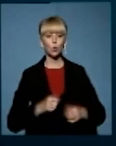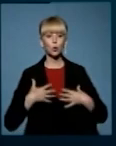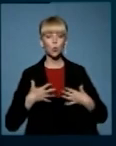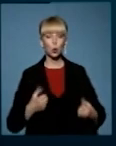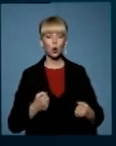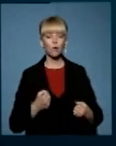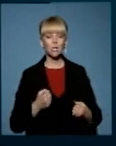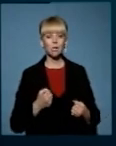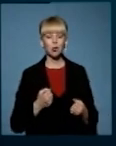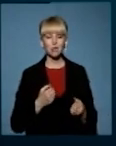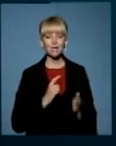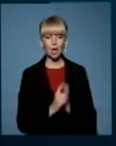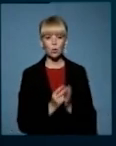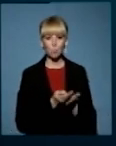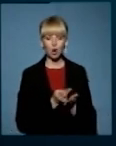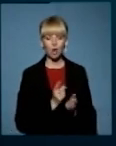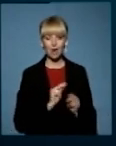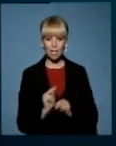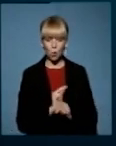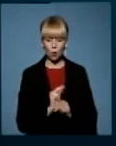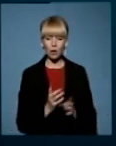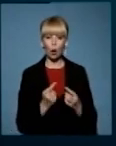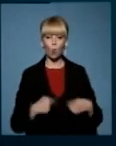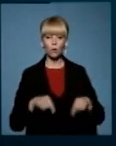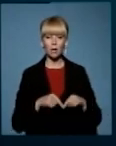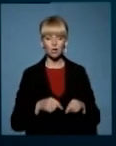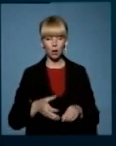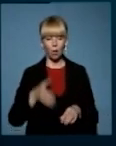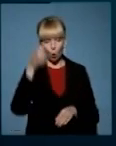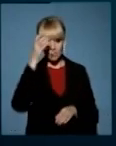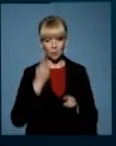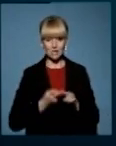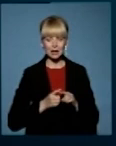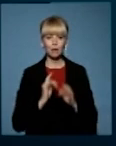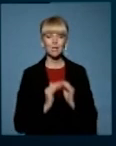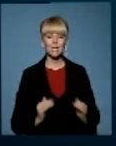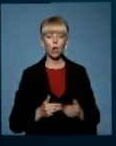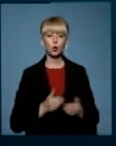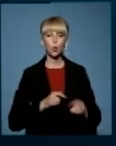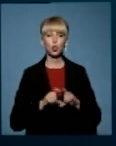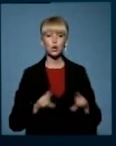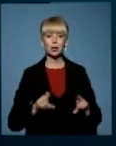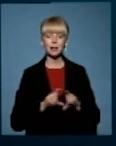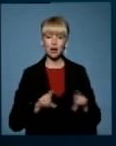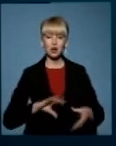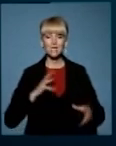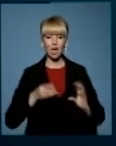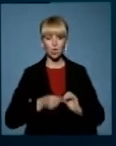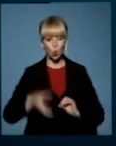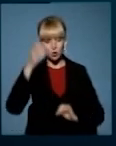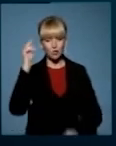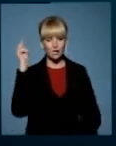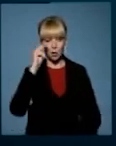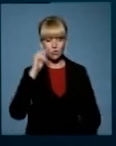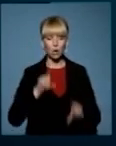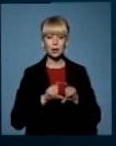зі стаціонарним лікуванням та об'єктів освіти. Це дитячі дошкільні заклади та загальноосвітні навчальні